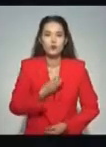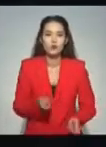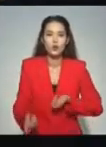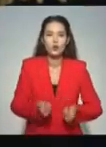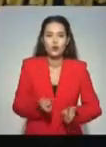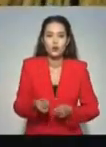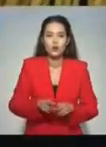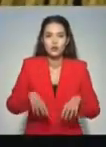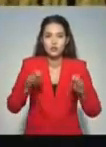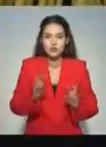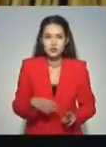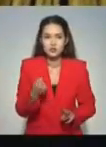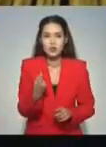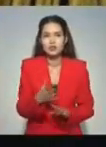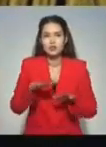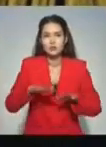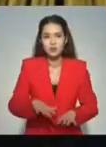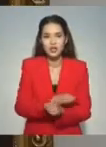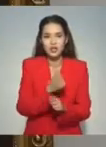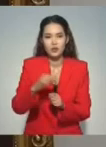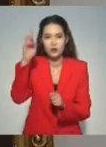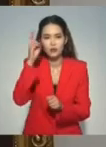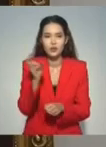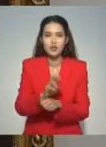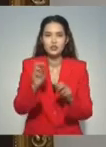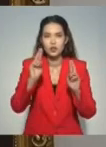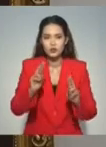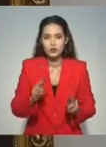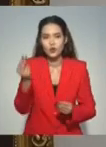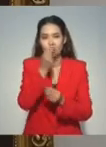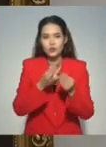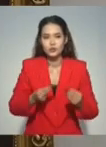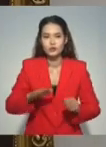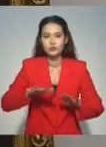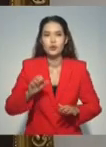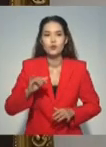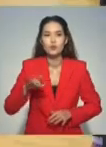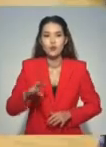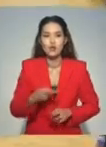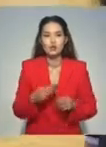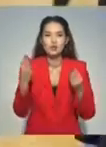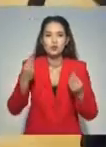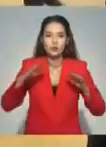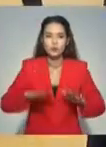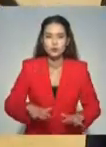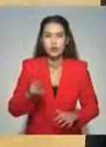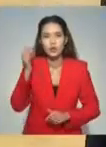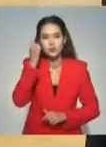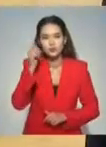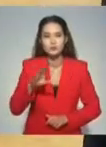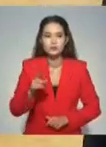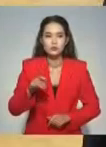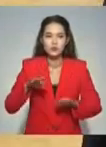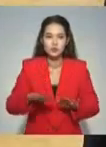развитии всей страны. Одним из первых глава государства посетил Дворец искусств Атамекен в Уральске. Это самый крупный объект культуры в регионе.